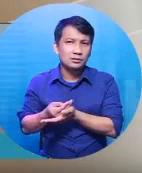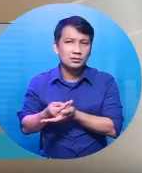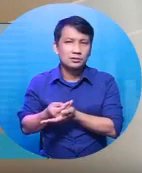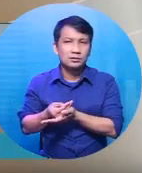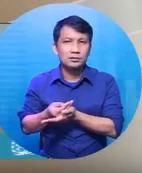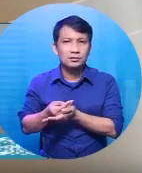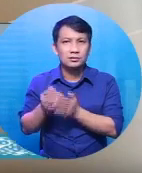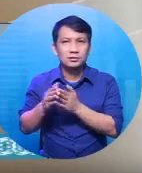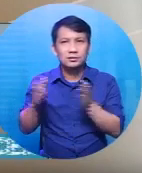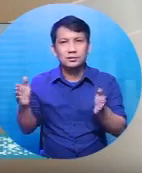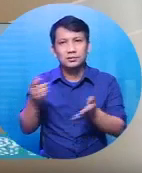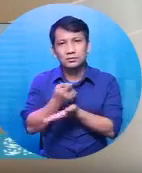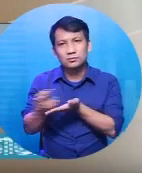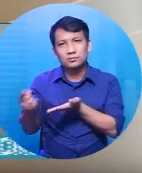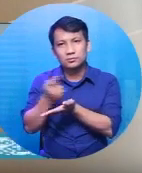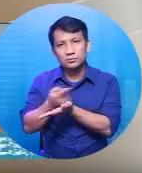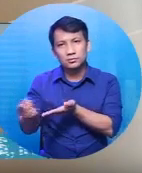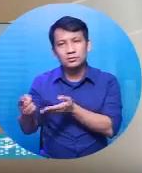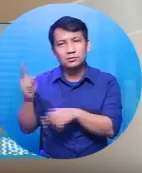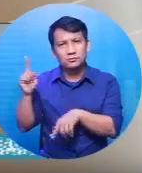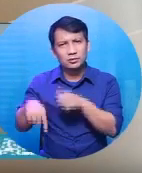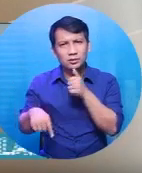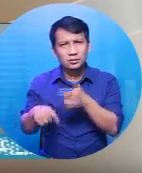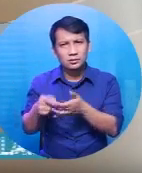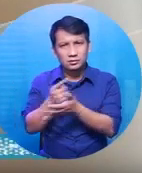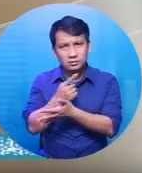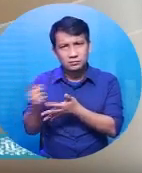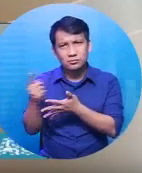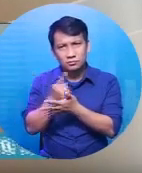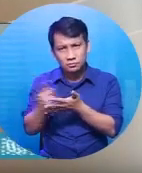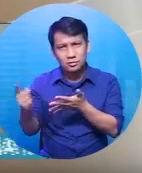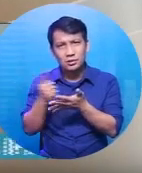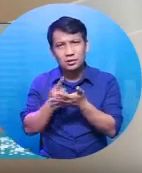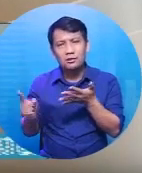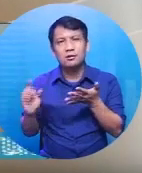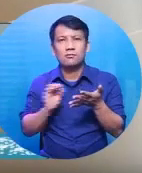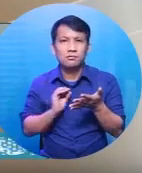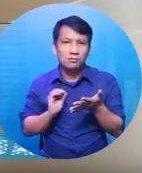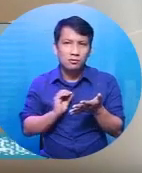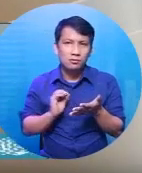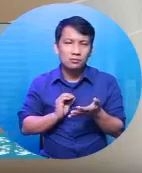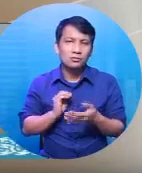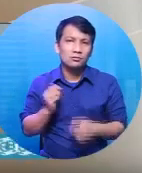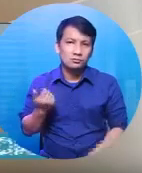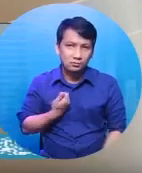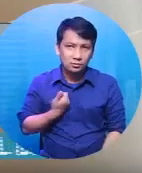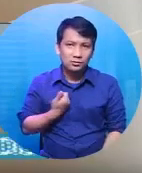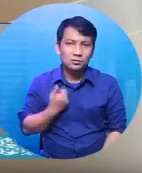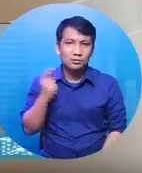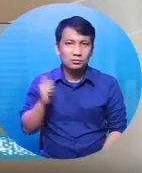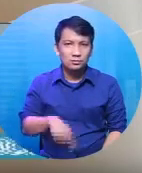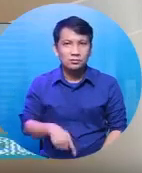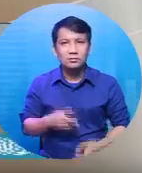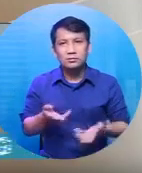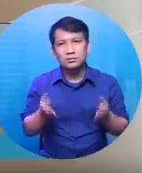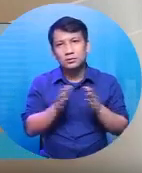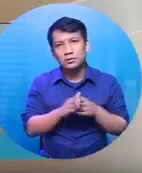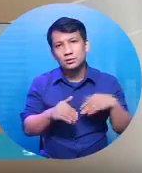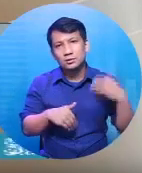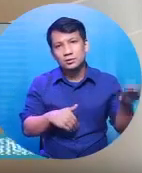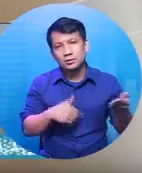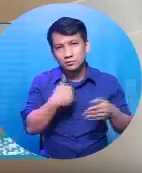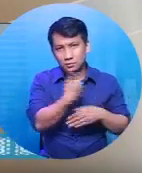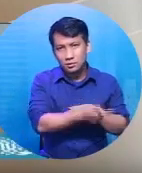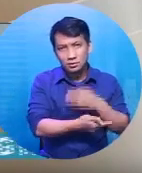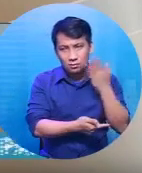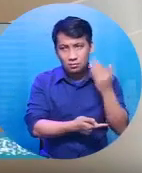abusado. Linggo-linggo po, hindi naman po linggo-linggo yung sahod ko dito. May sarili ko lang din po dito. Tapos nakikisuyo lang din po ako sumakay.